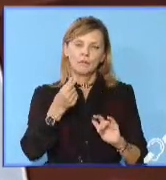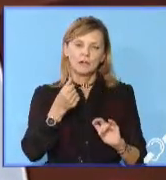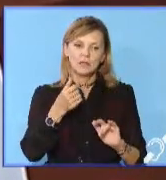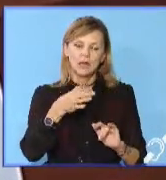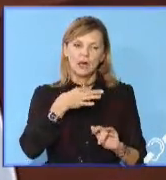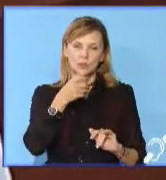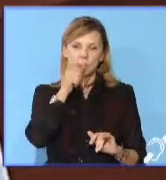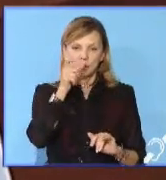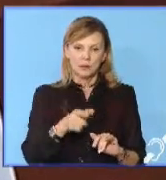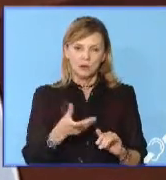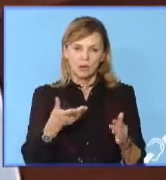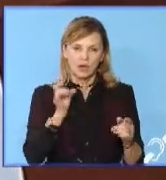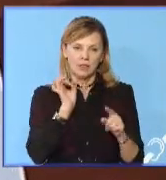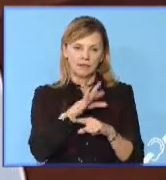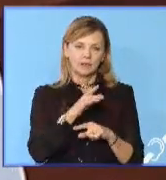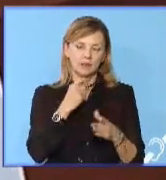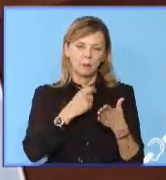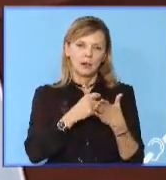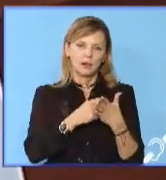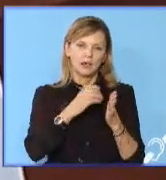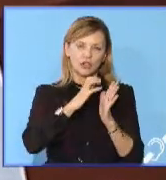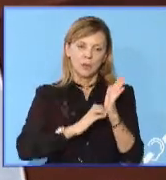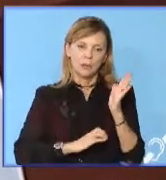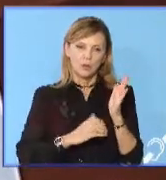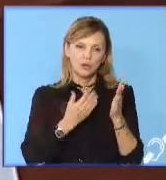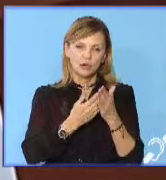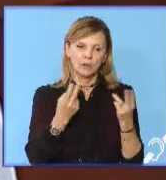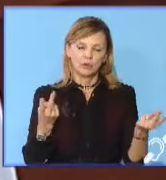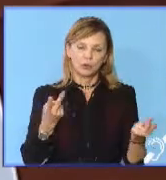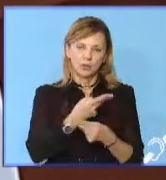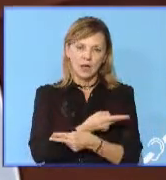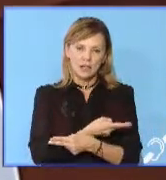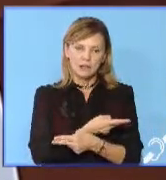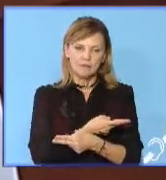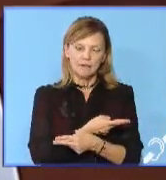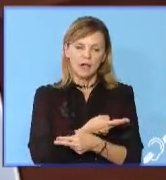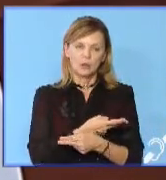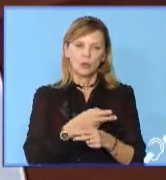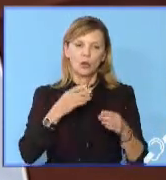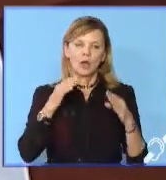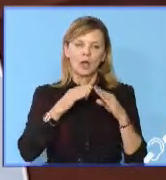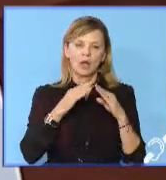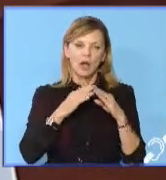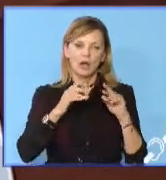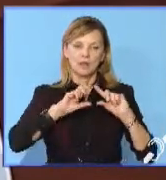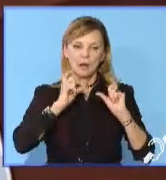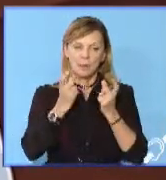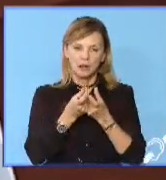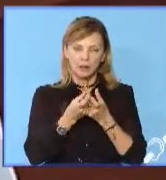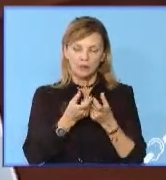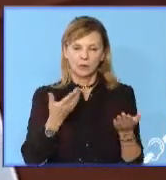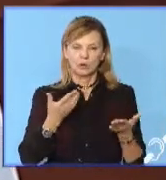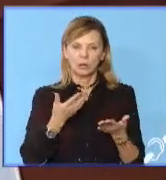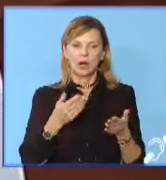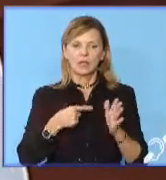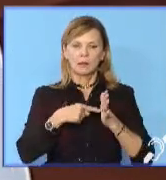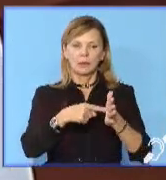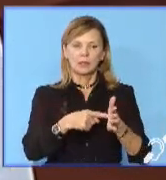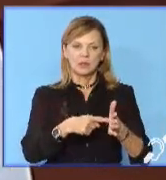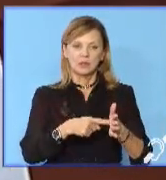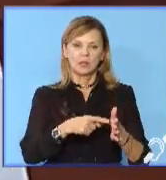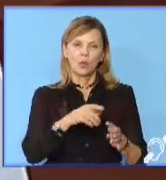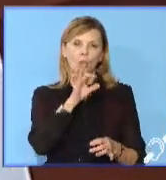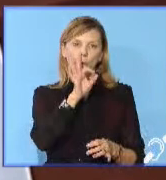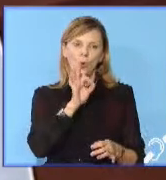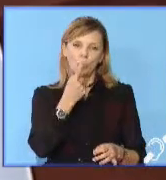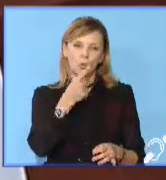vânzătorul are de plătit impozitul pentru transferul proprietății imobiliare din patrimoniul personal, care reprezintă un cuantum